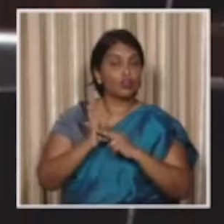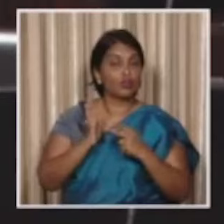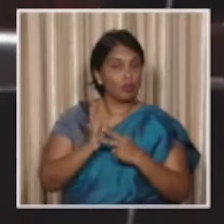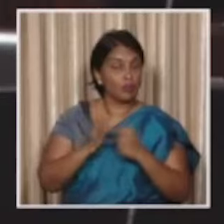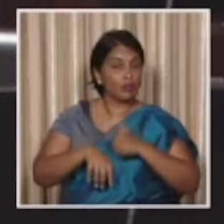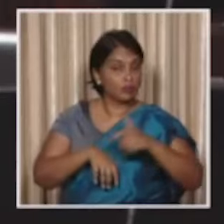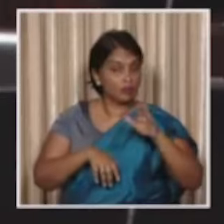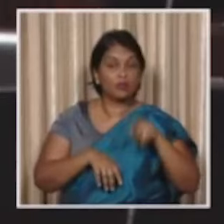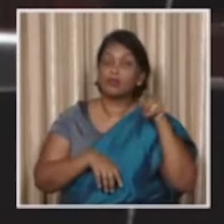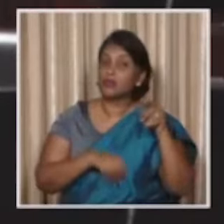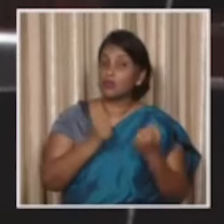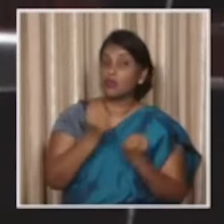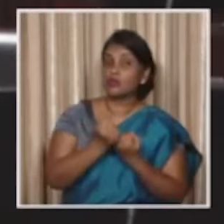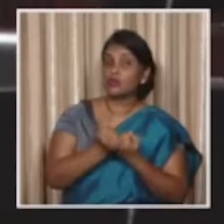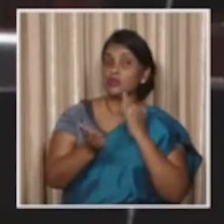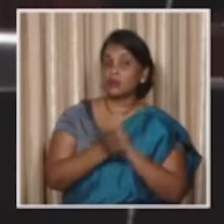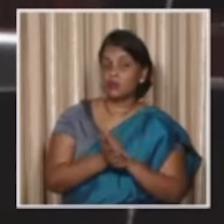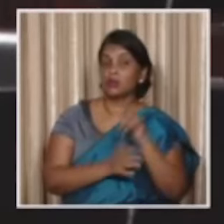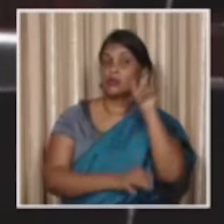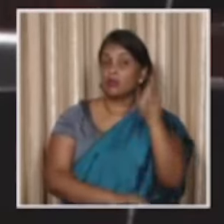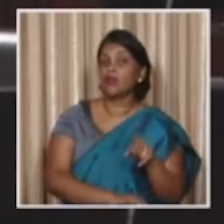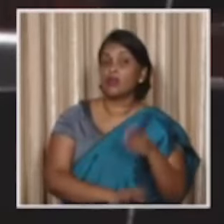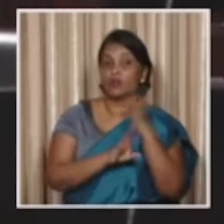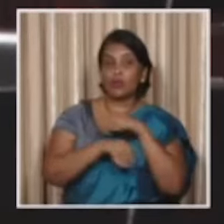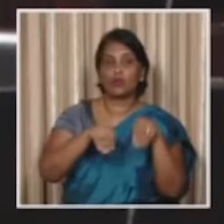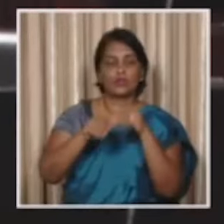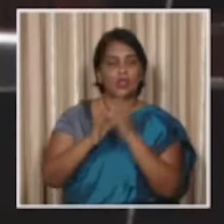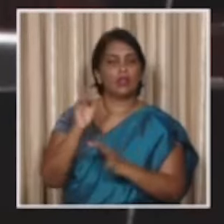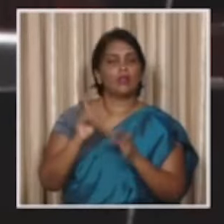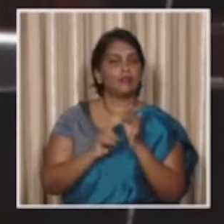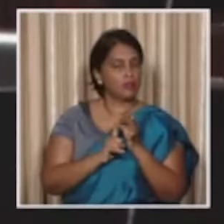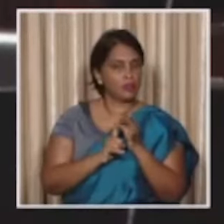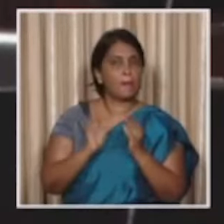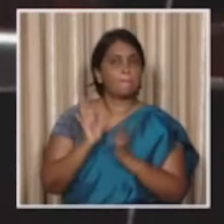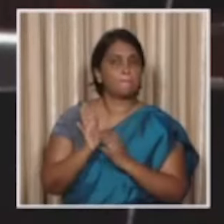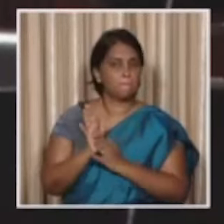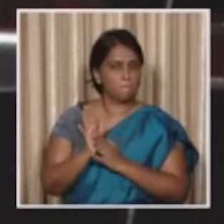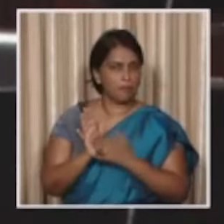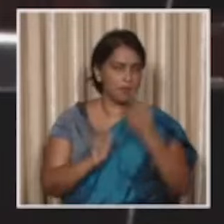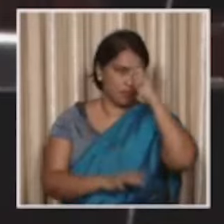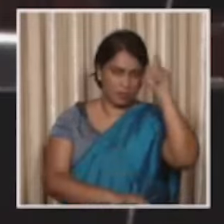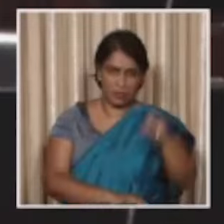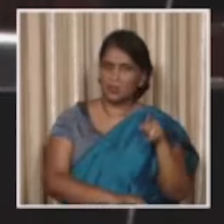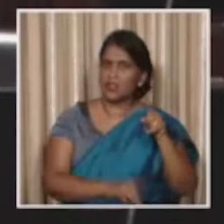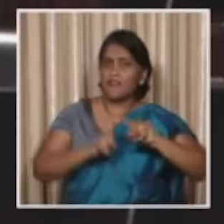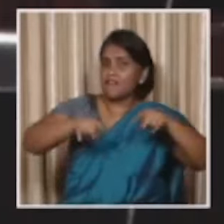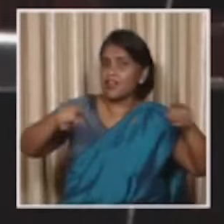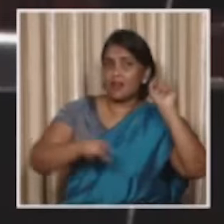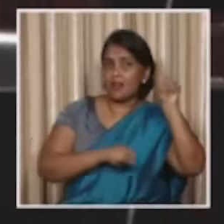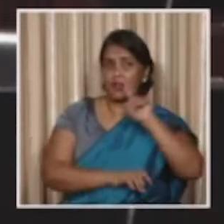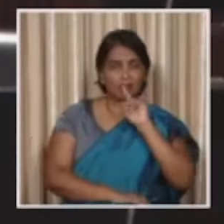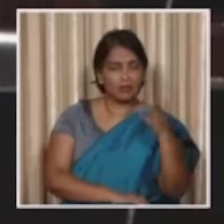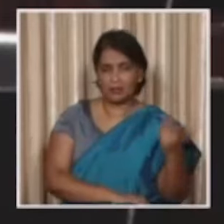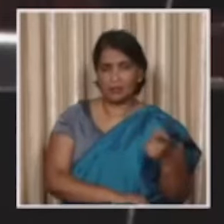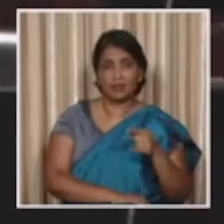කරන වෙලාවේ එතුමාට උදව් කරපු කෙනා වශයෙන් දාලා තියෙන හිටපු කෘෂිකර්ම ඇමති බහින්දානන්ද මහත්මයා. වෙන කිසි කෙනෙකුට සඳහන් කළා නැහැ.